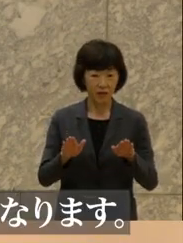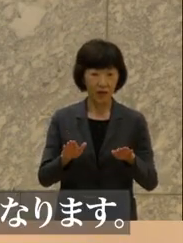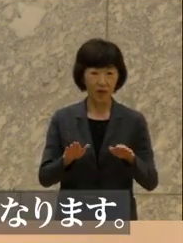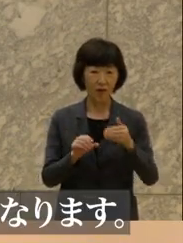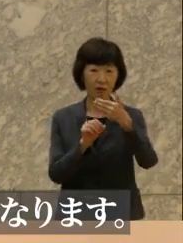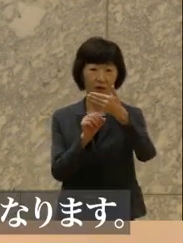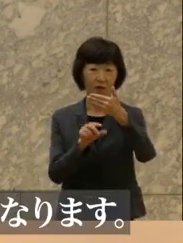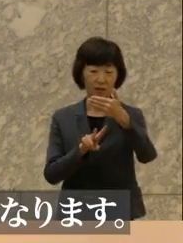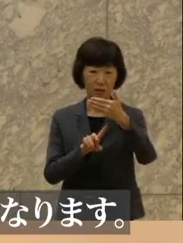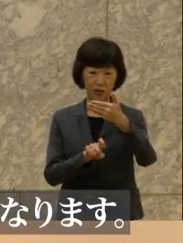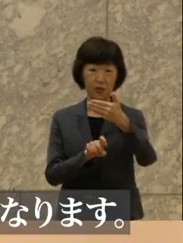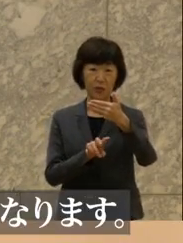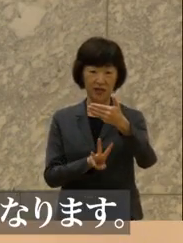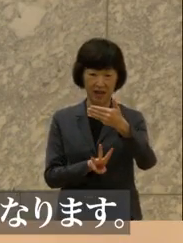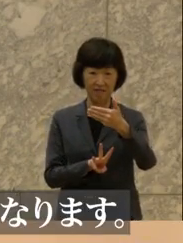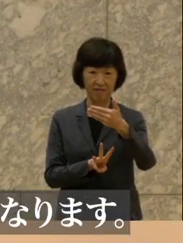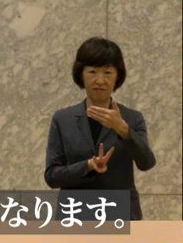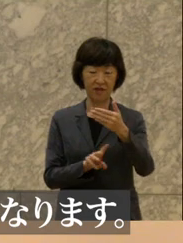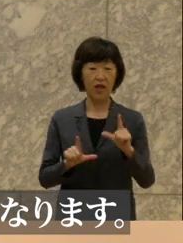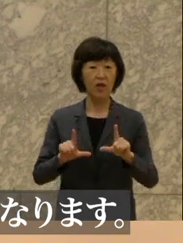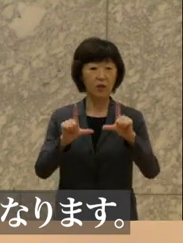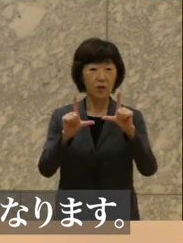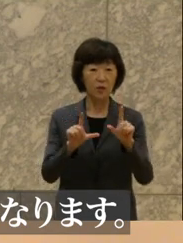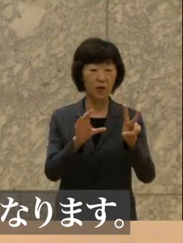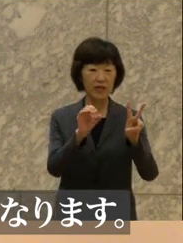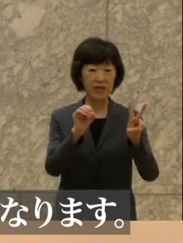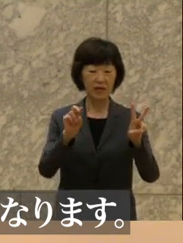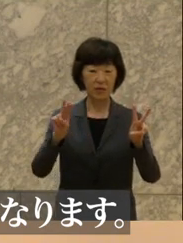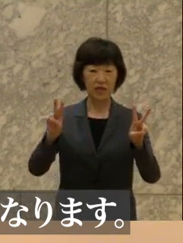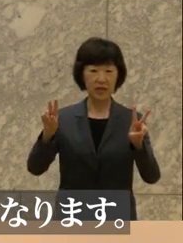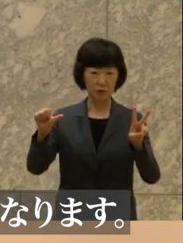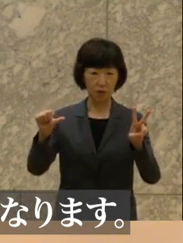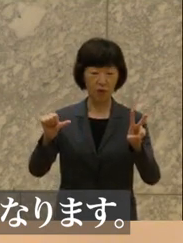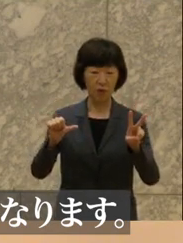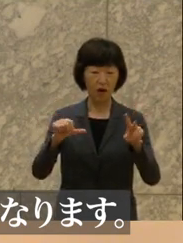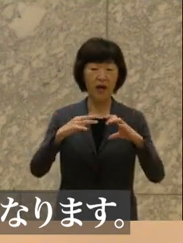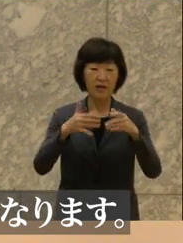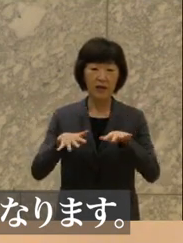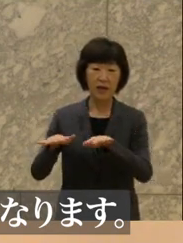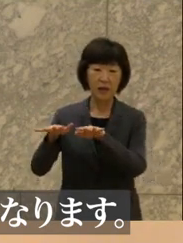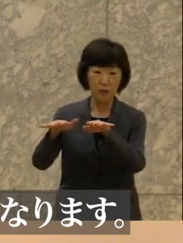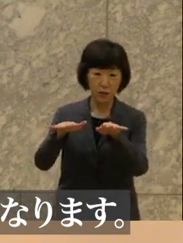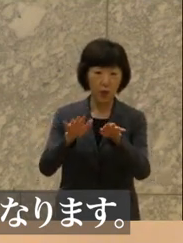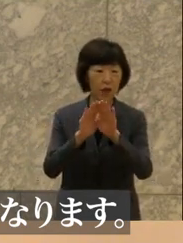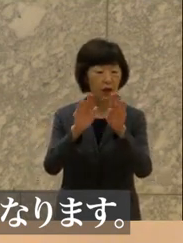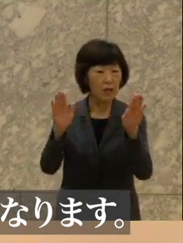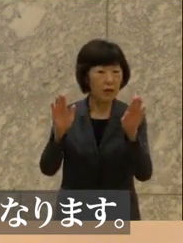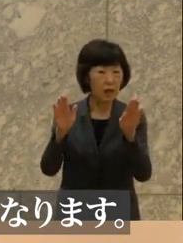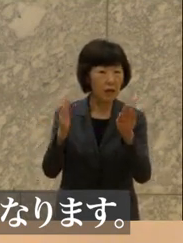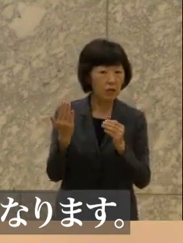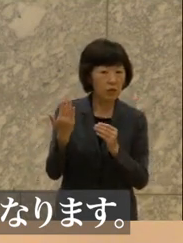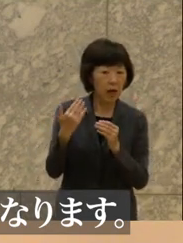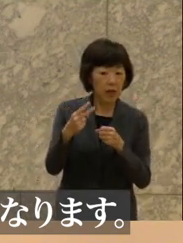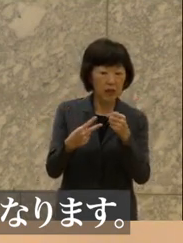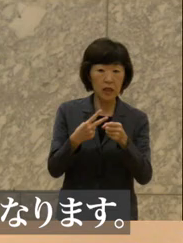さあ今日9月13日東京